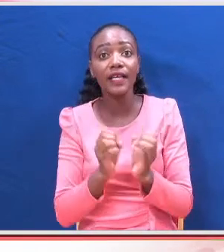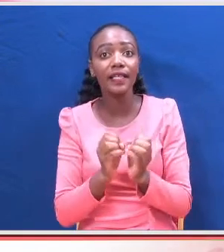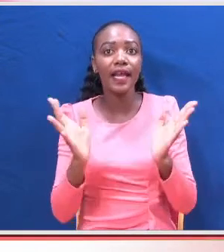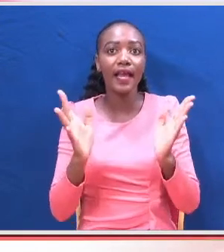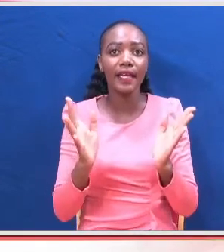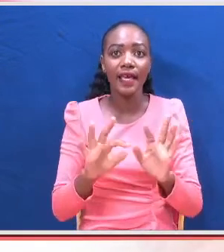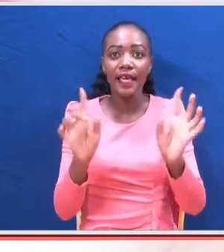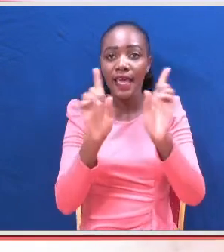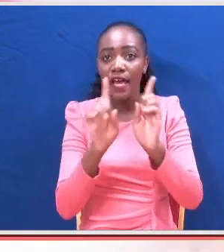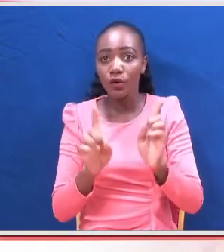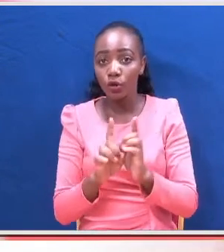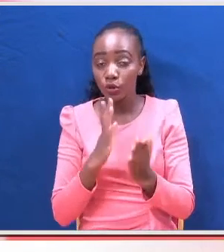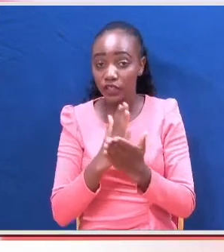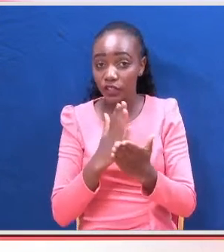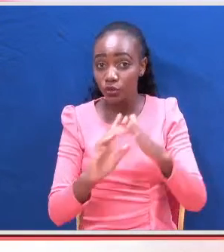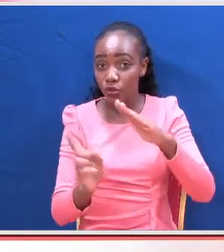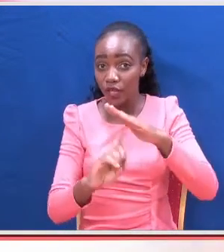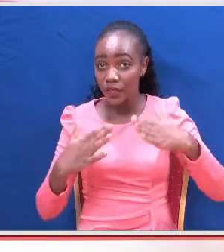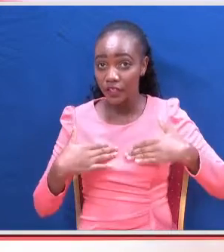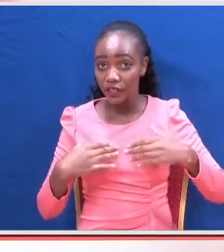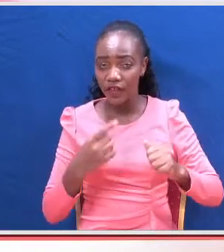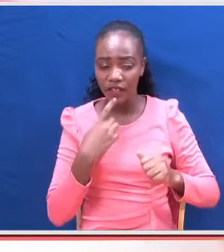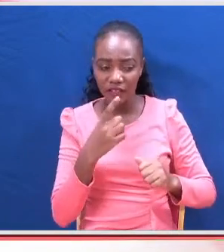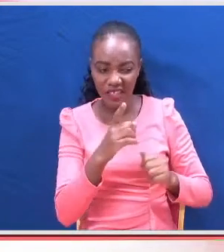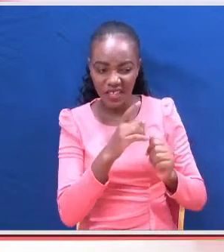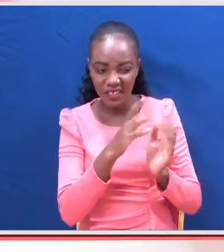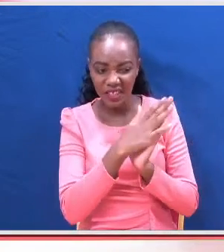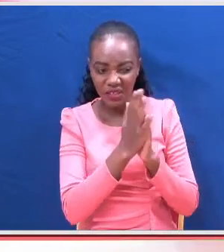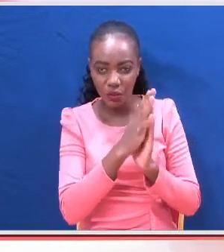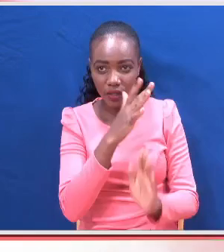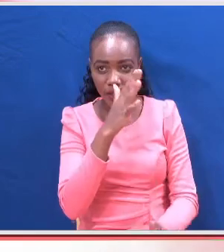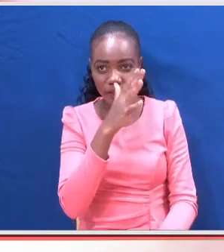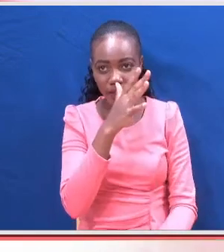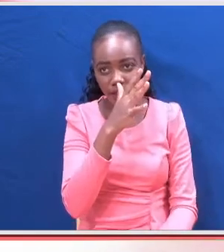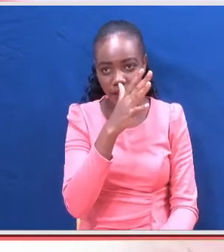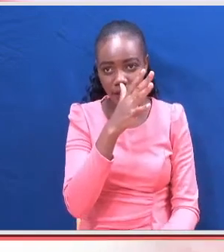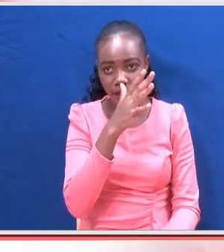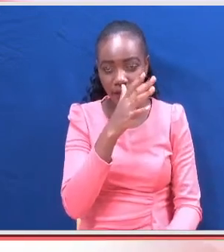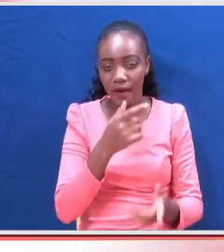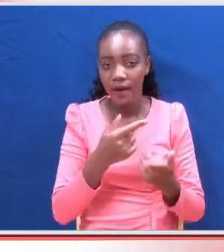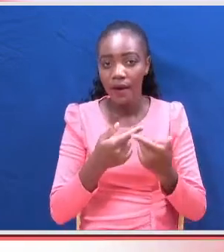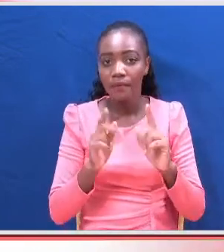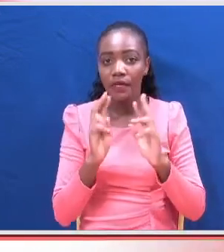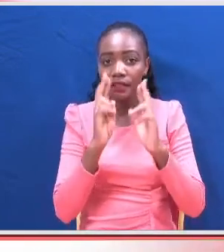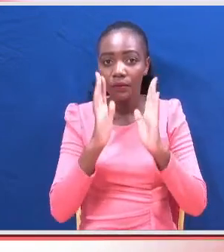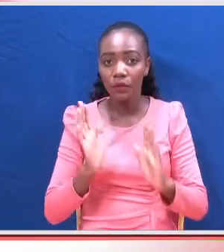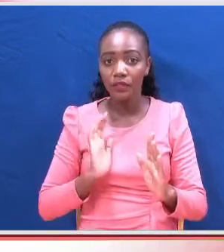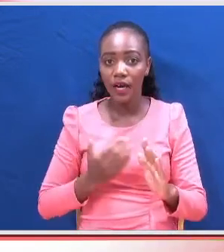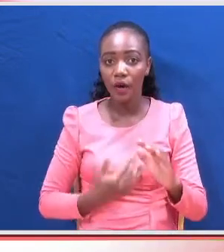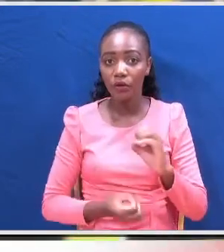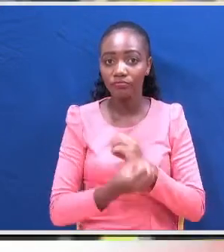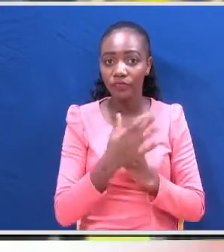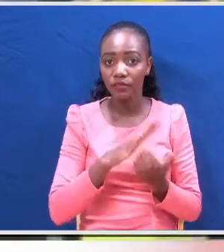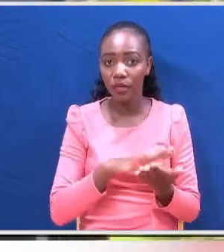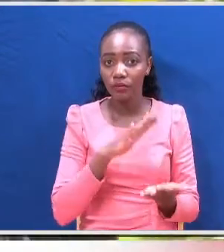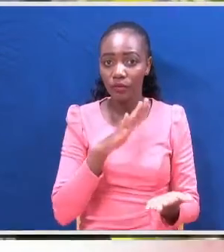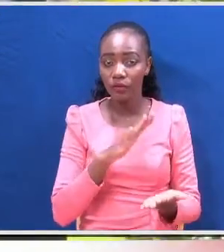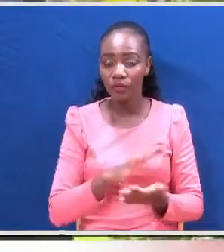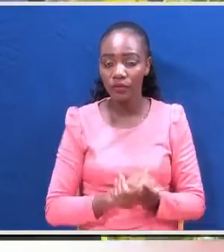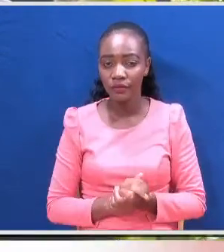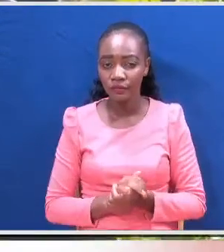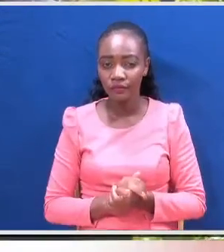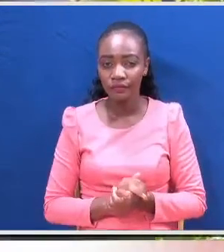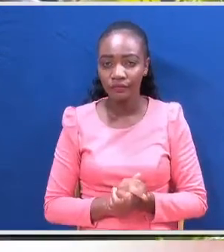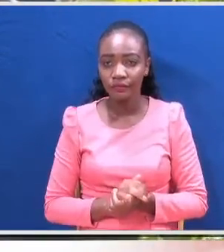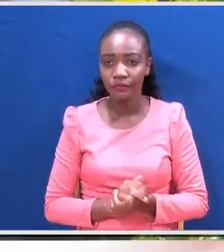Afya kama nilivyosema imekanusha taarifa hiyo, na kama anavyotuarifu Zainab Mohamed.